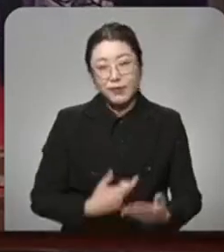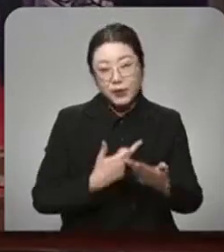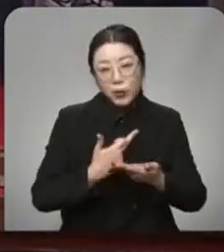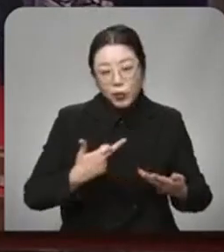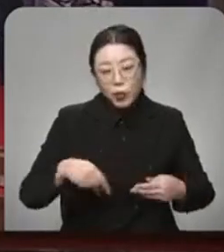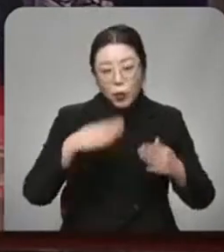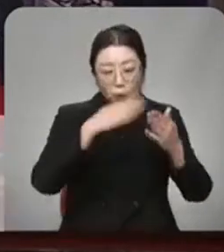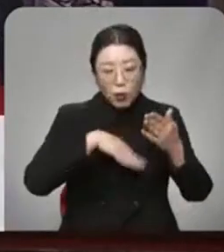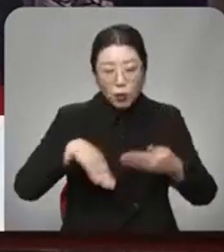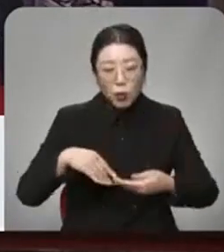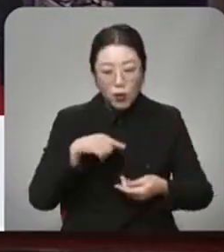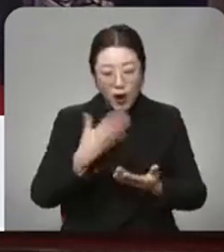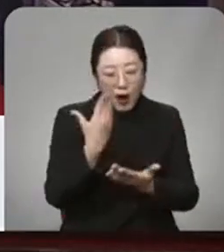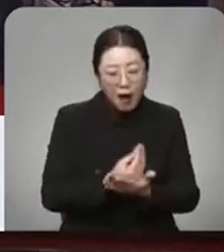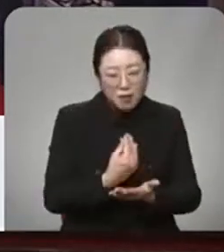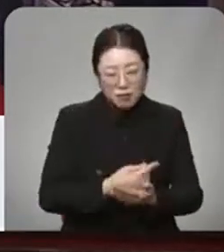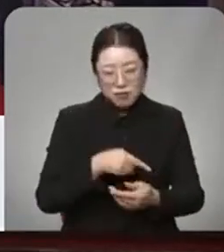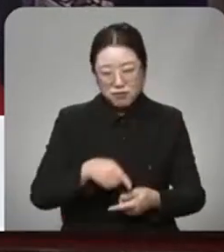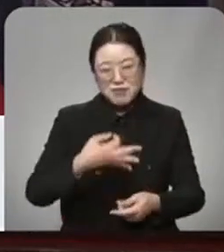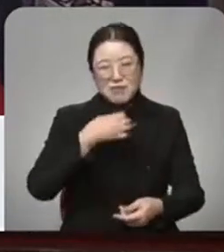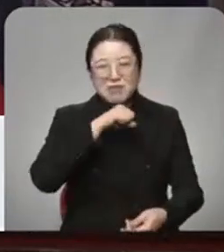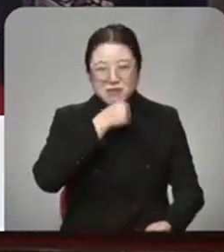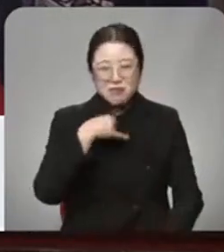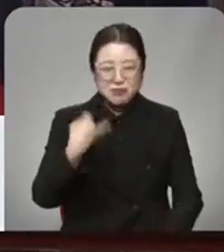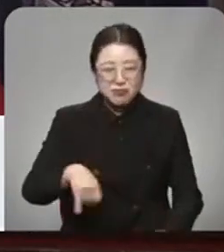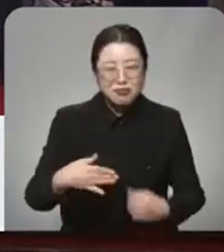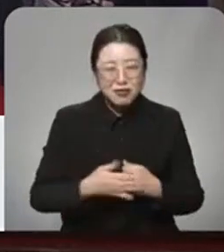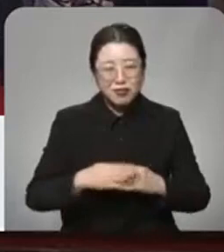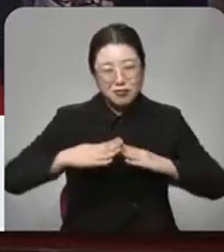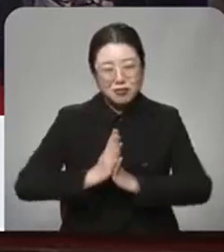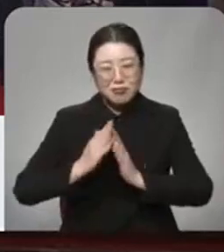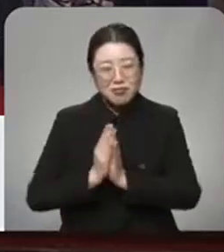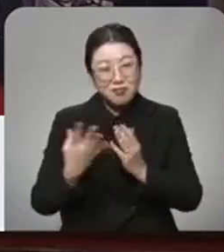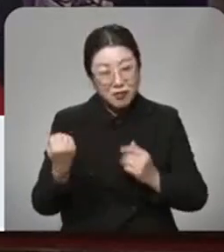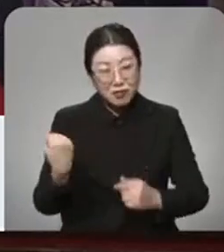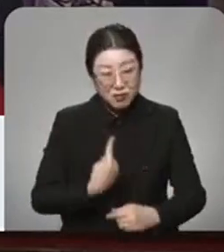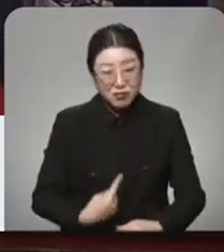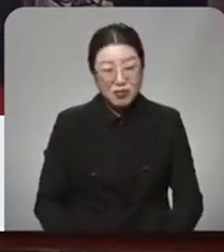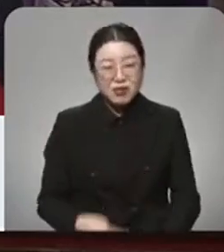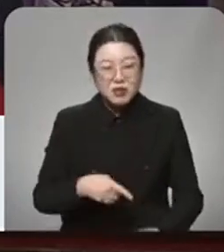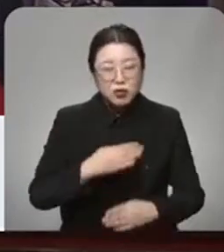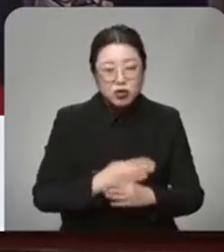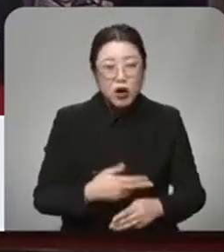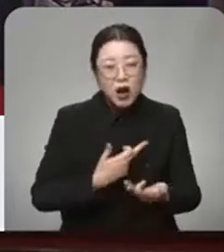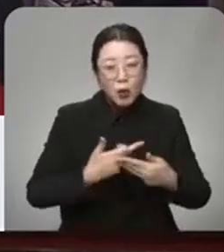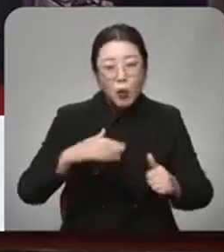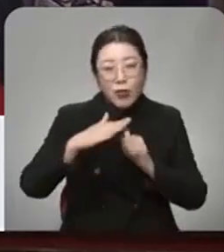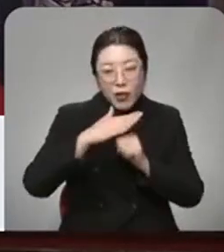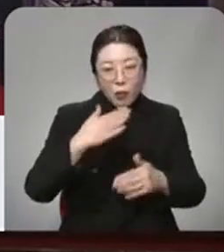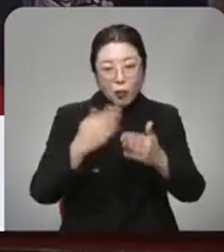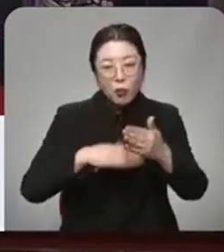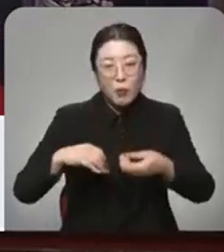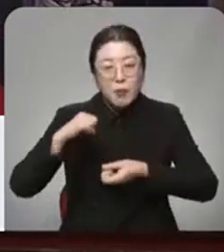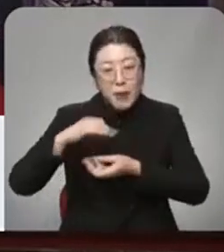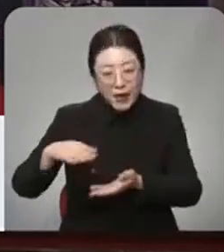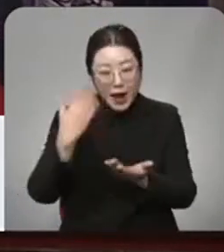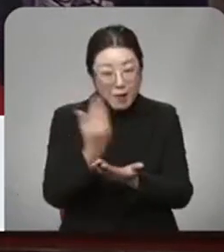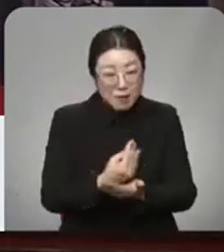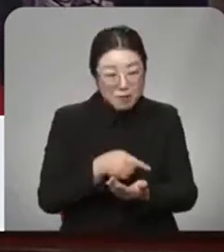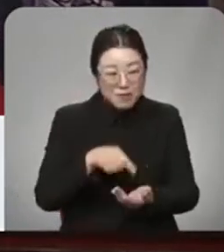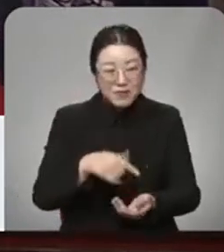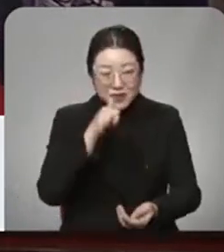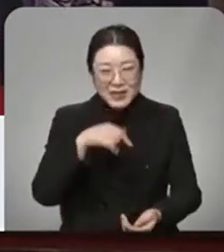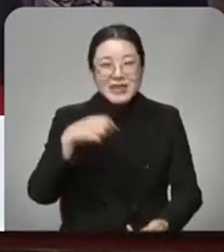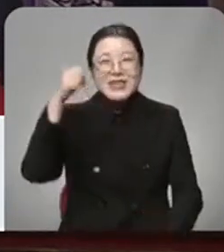강원도의 공공앱이 성과를 내지 못한 채 사업 종료가 잇따르고 있습니다. 그중에서도 강원도 대표 공공 배달앱으로